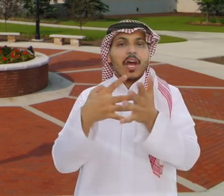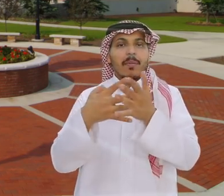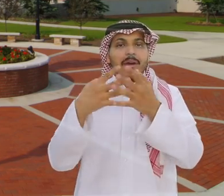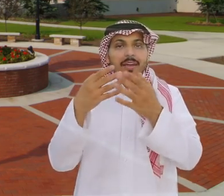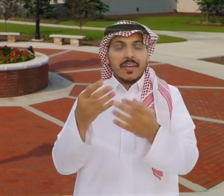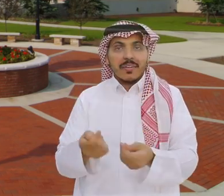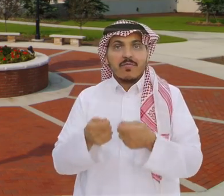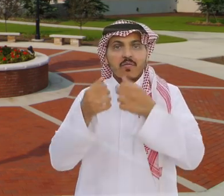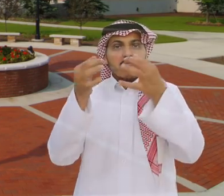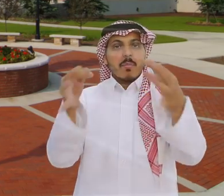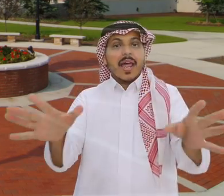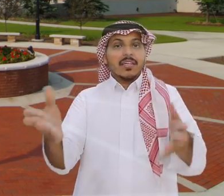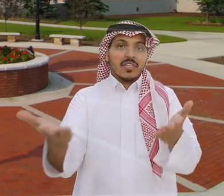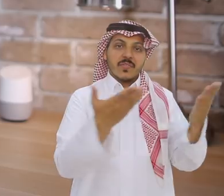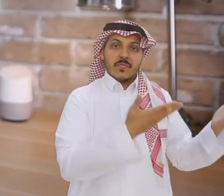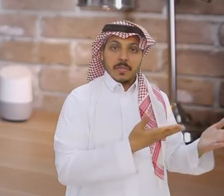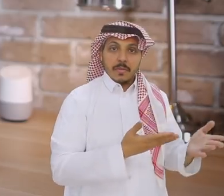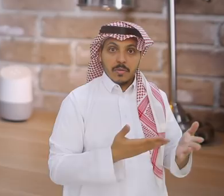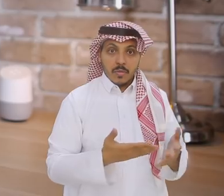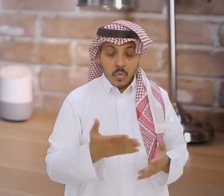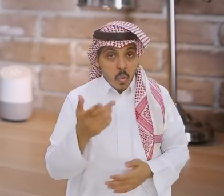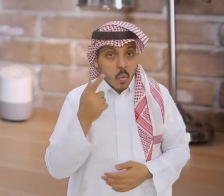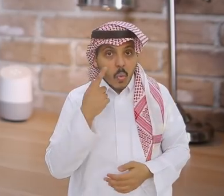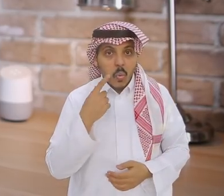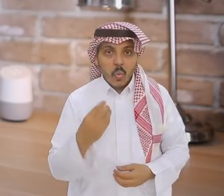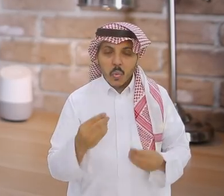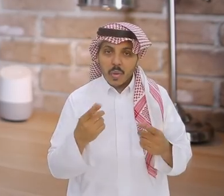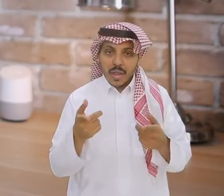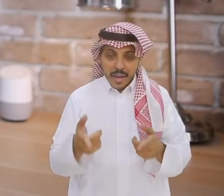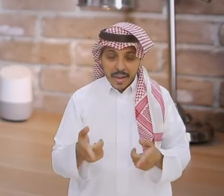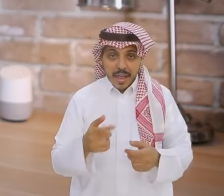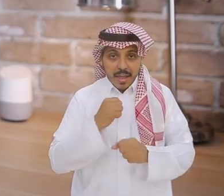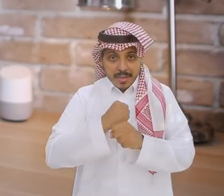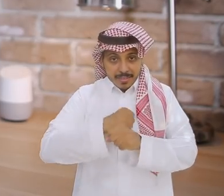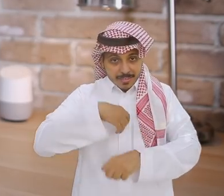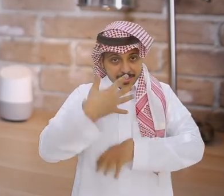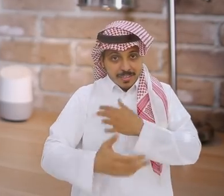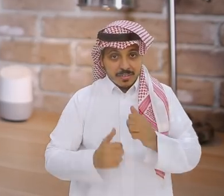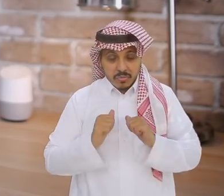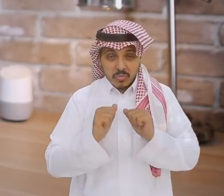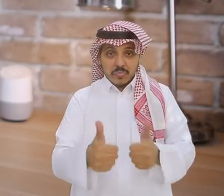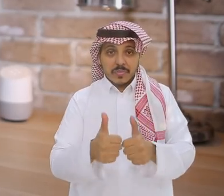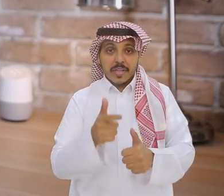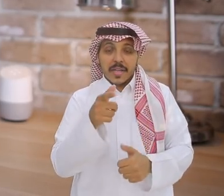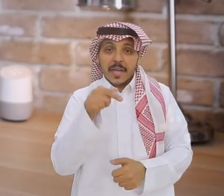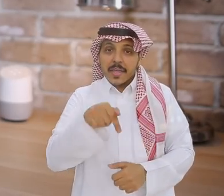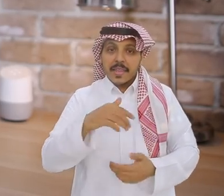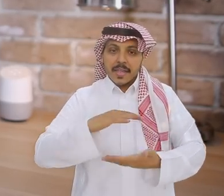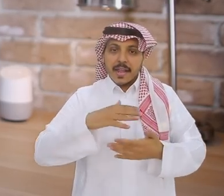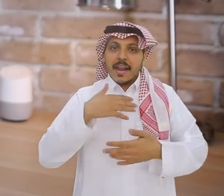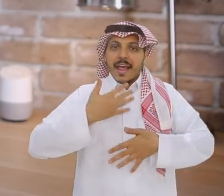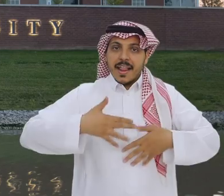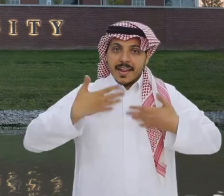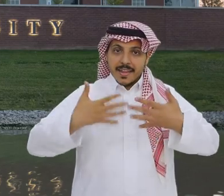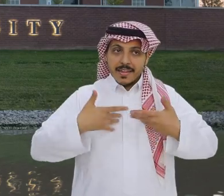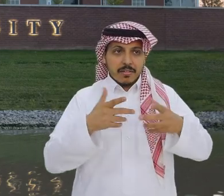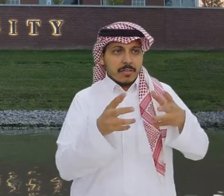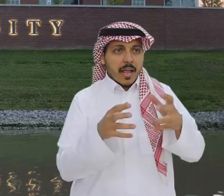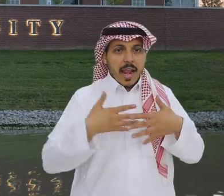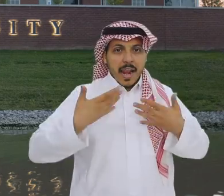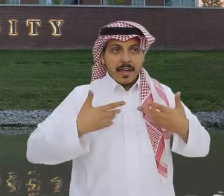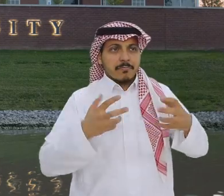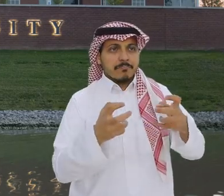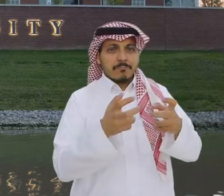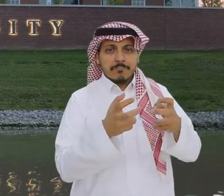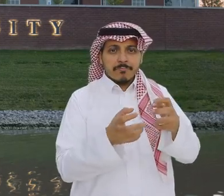لقون لعبة جدا كويسة وتفاعلة ومرة ممتازة. العمل عليها وأيضا اللعب فيها شيء جدا